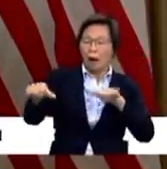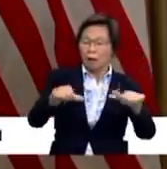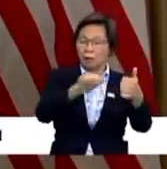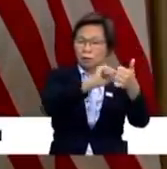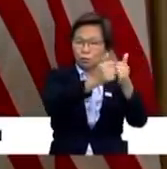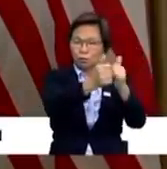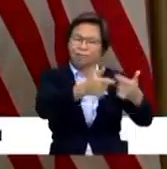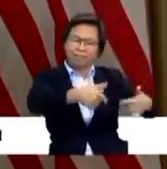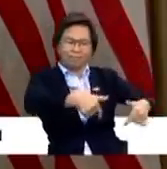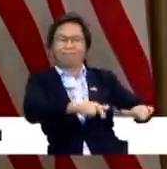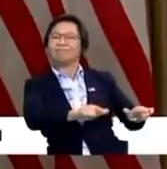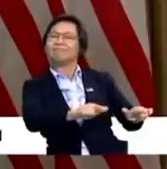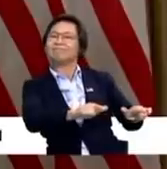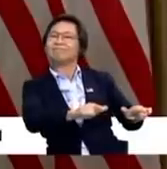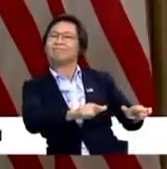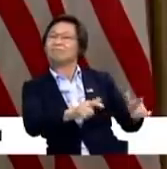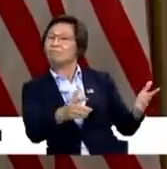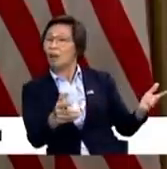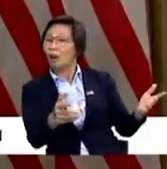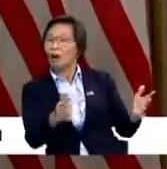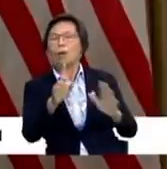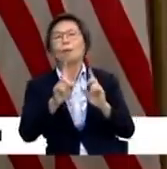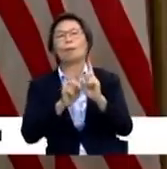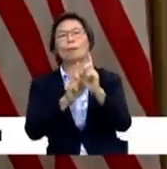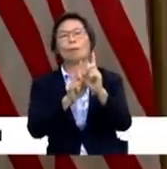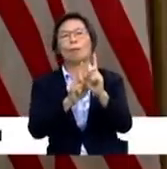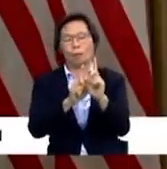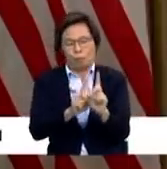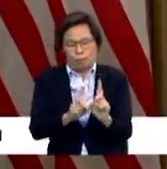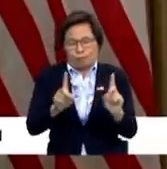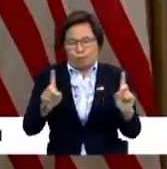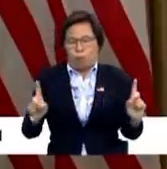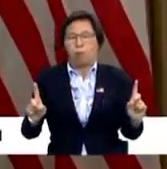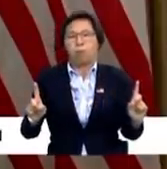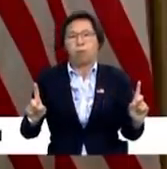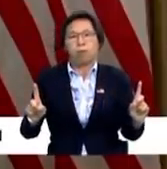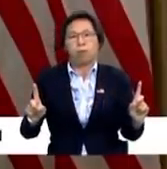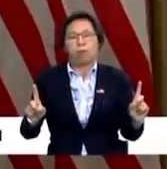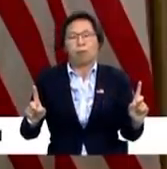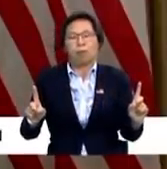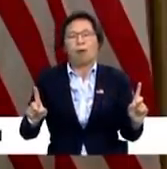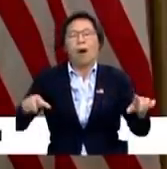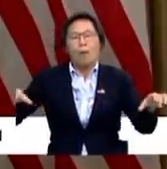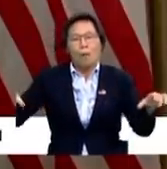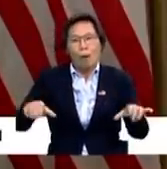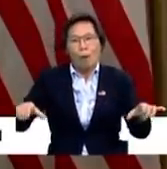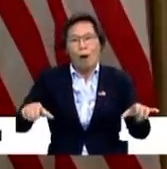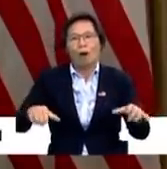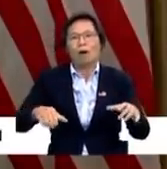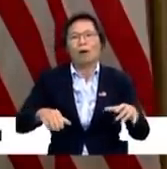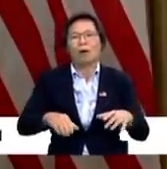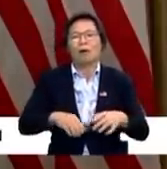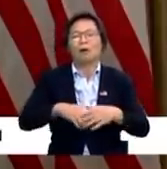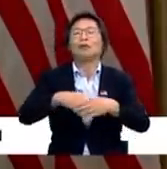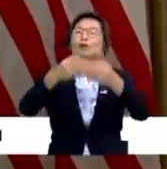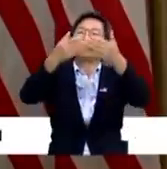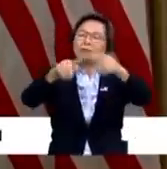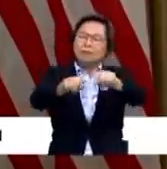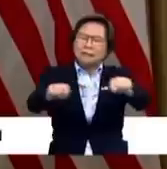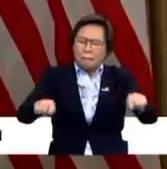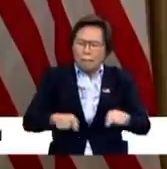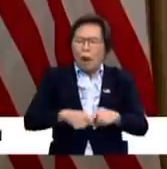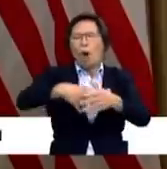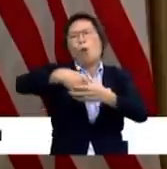activity ini dibenarkan dengan mematuhi penjarakan fiskal dan dilakukan di kawasan yang terbuka